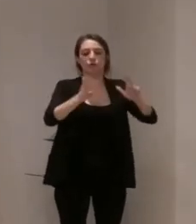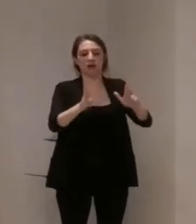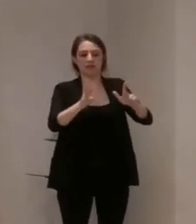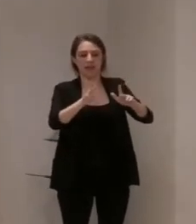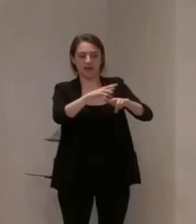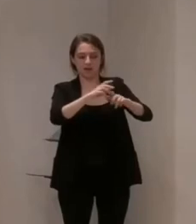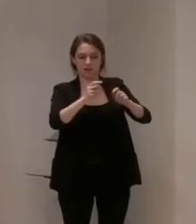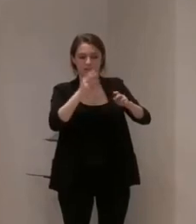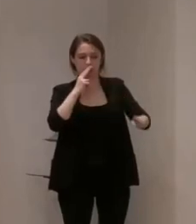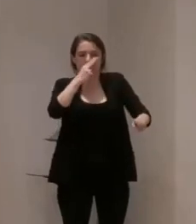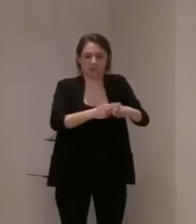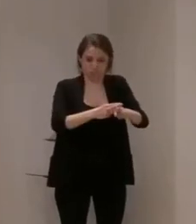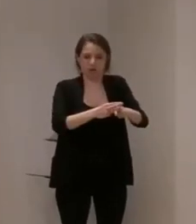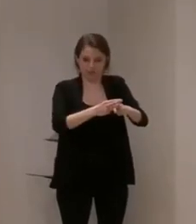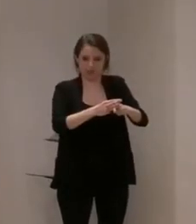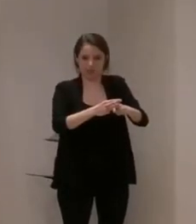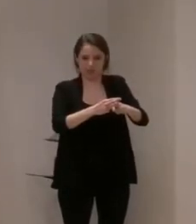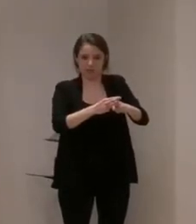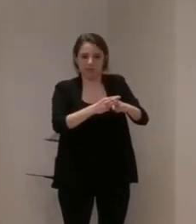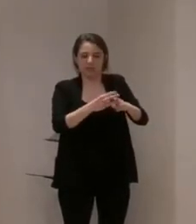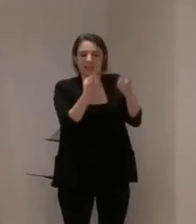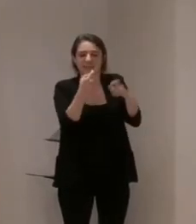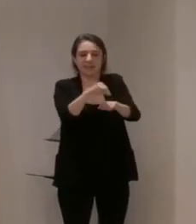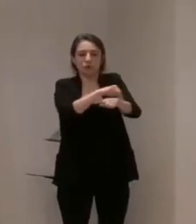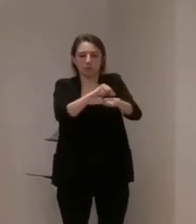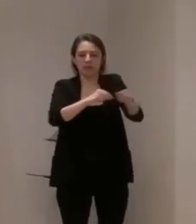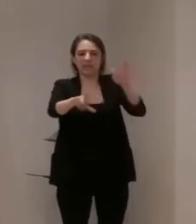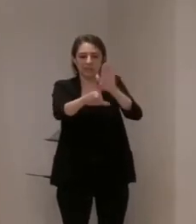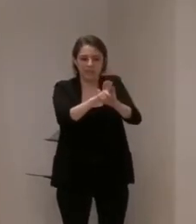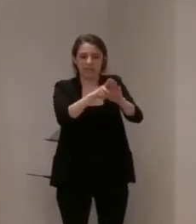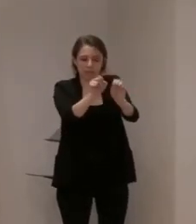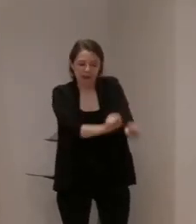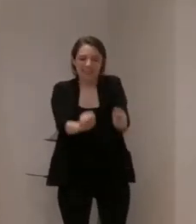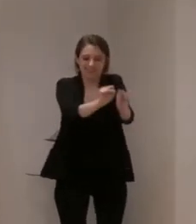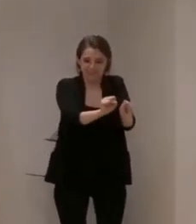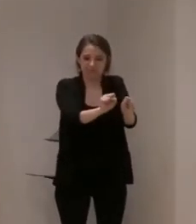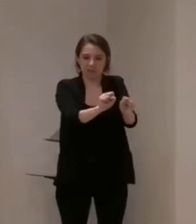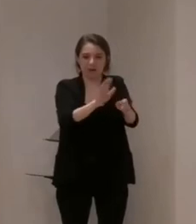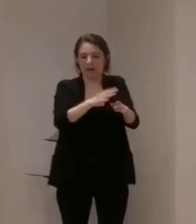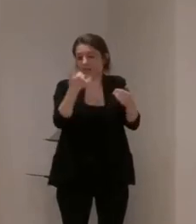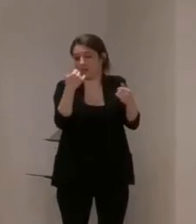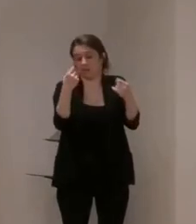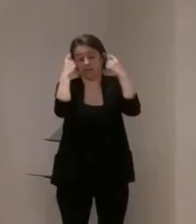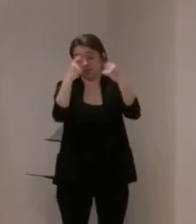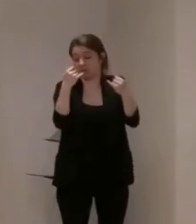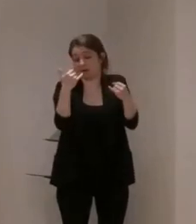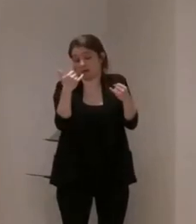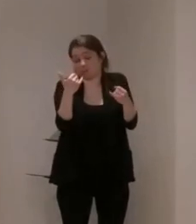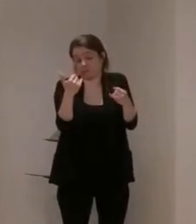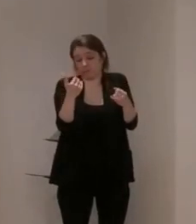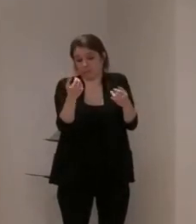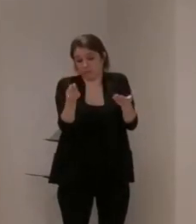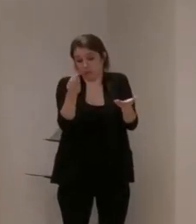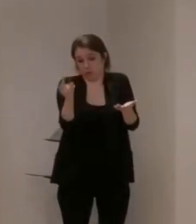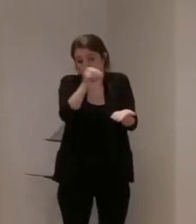solidaritat, és important fer aquestes polítiques perquè això realment no torni a passar i perquè aquestes